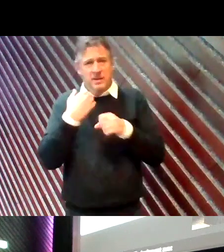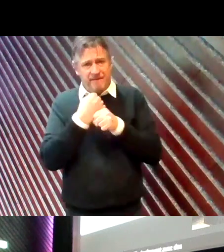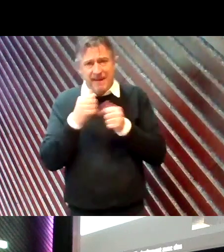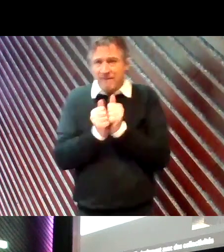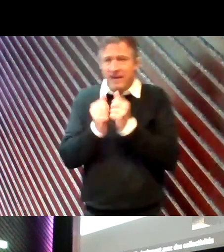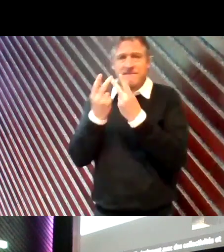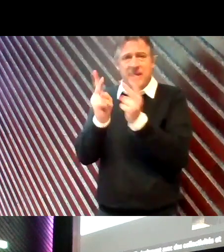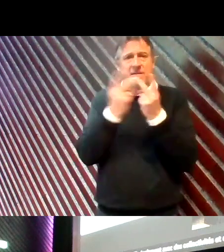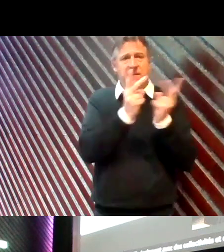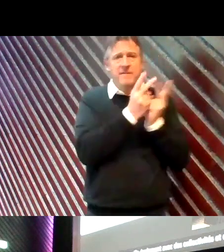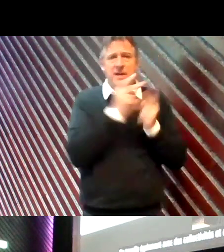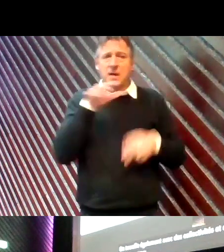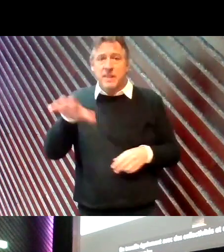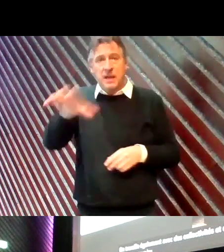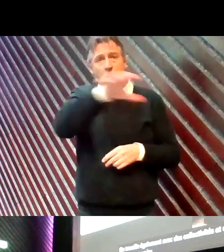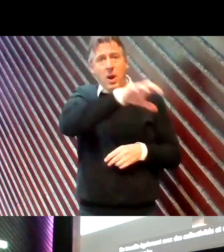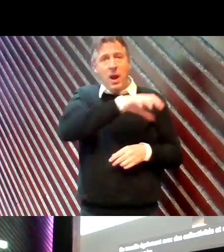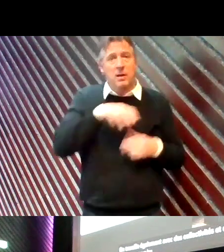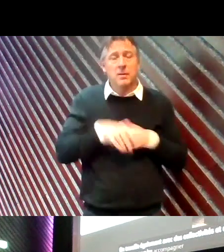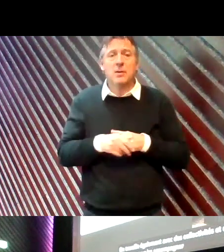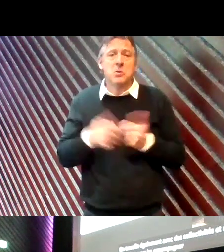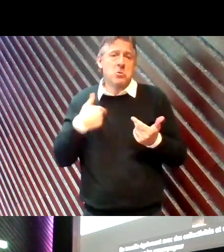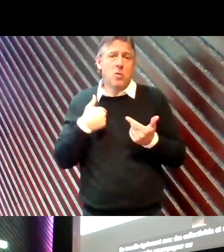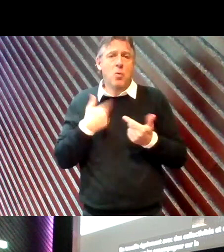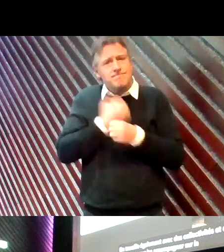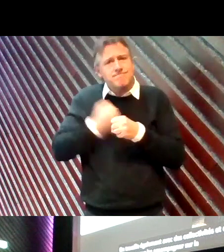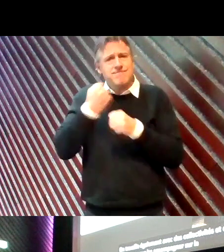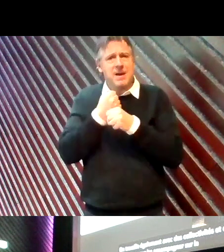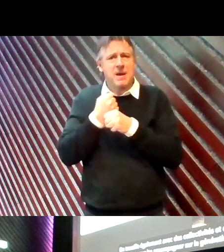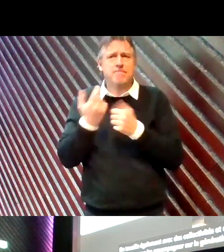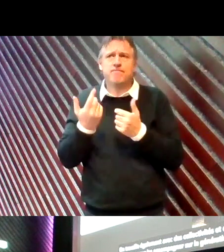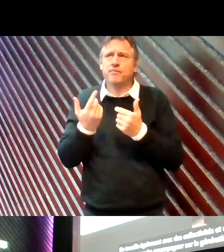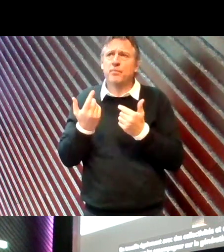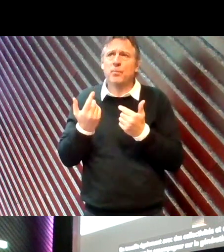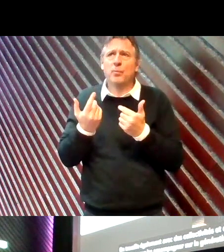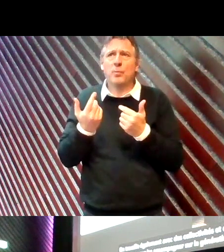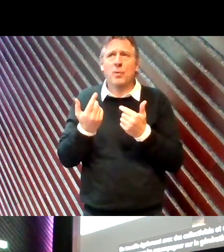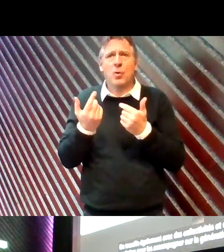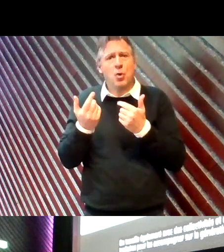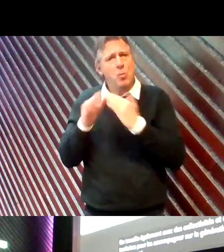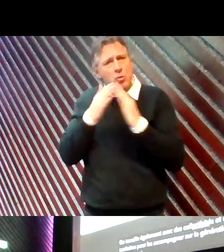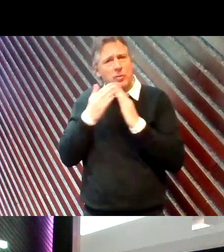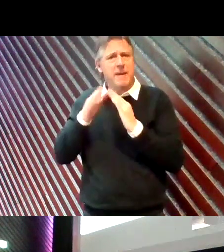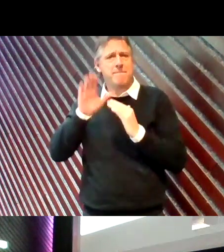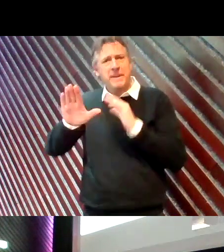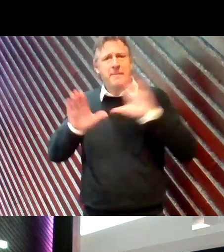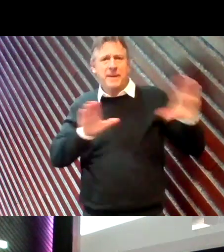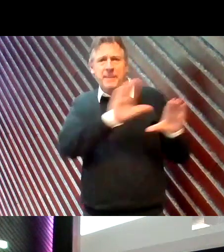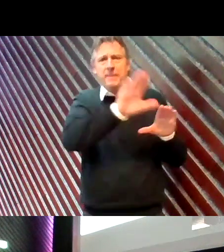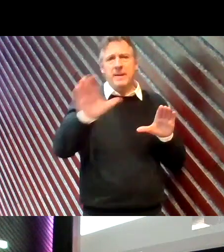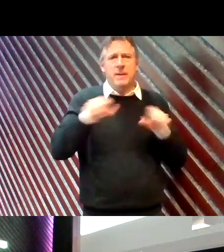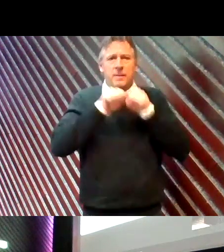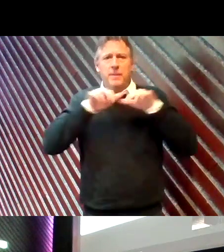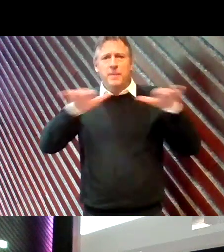pour les accompagner sur la génération d'une communauté sur leur zone géographique. Donc ça va passer par